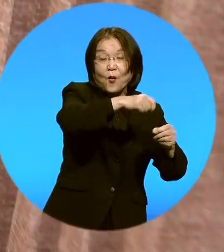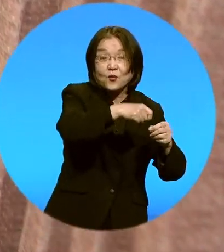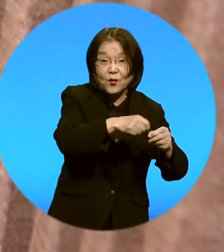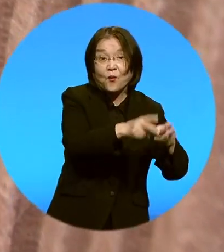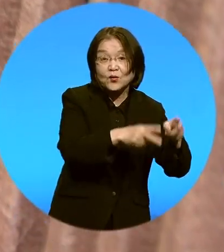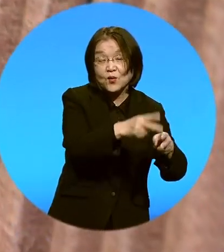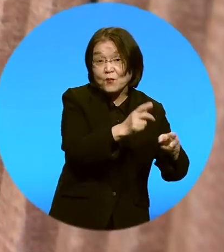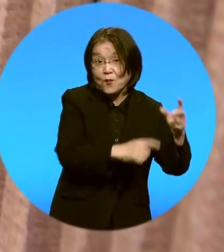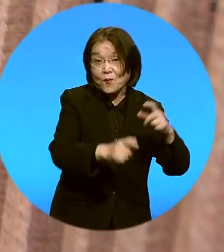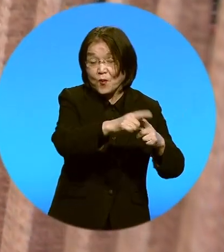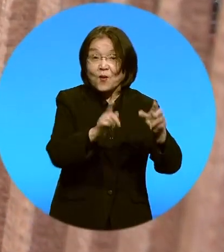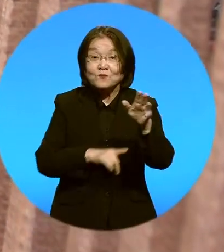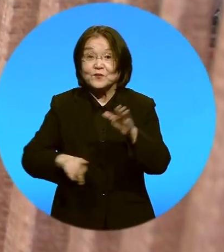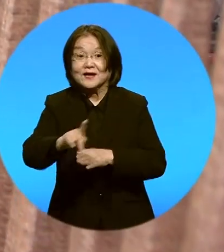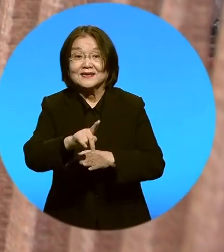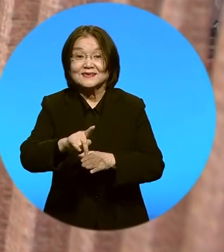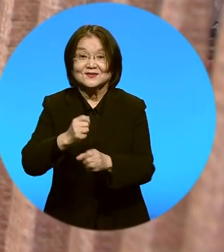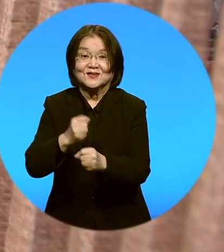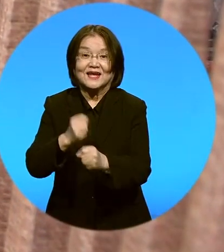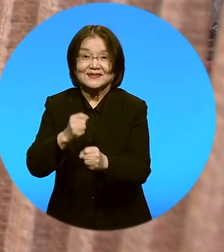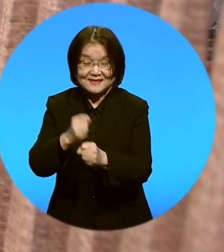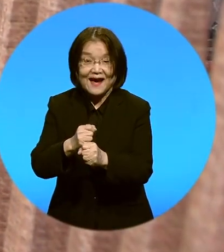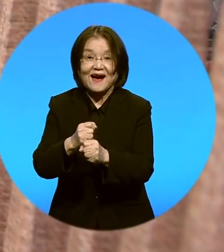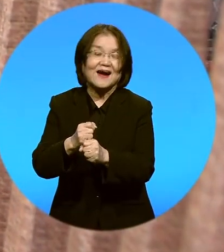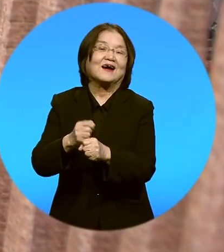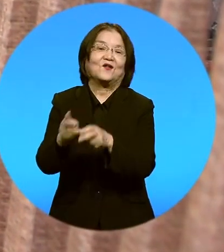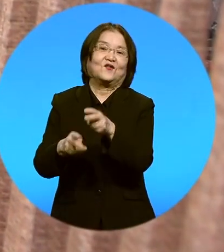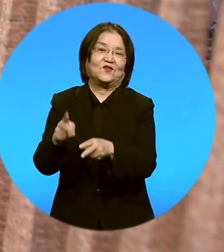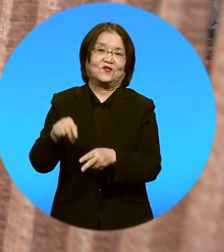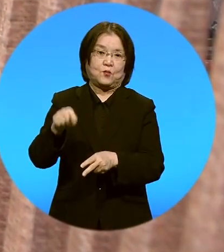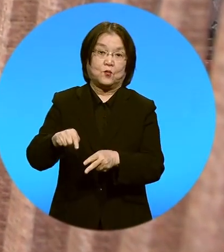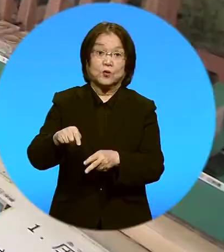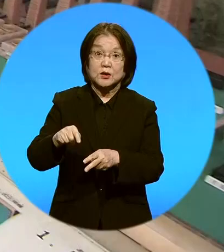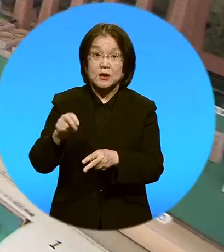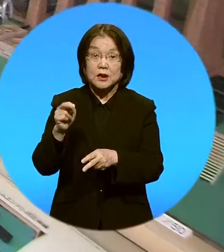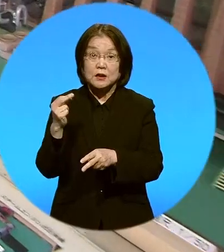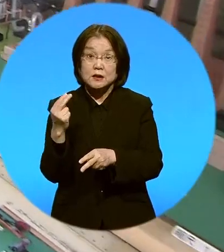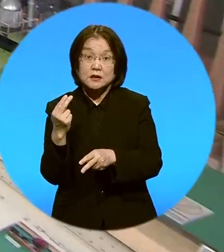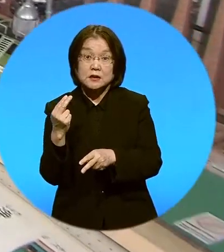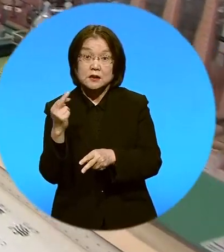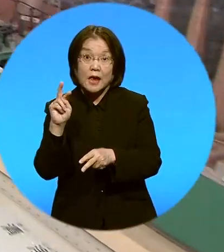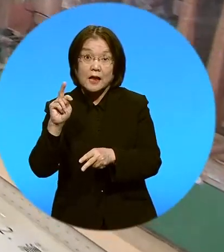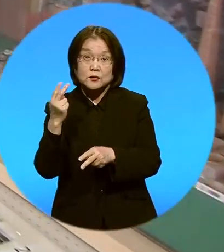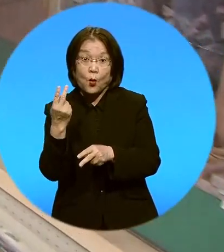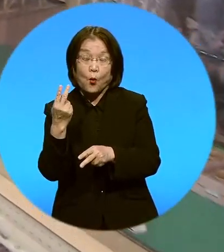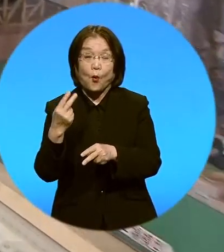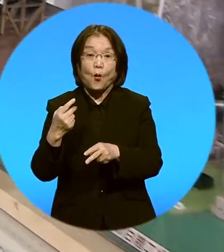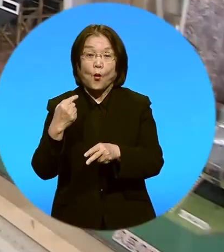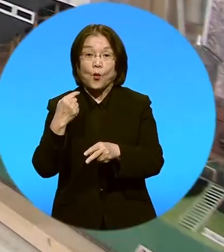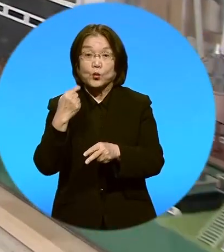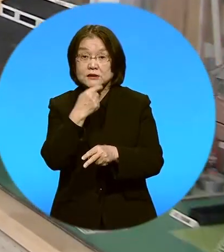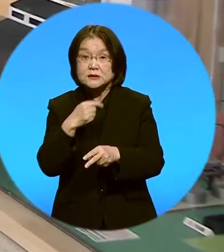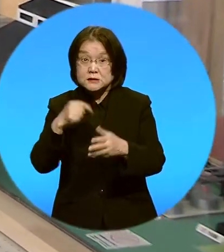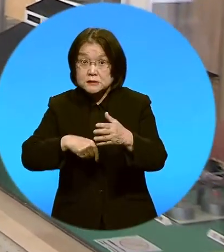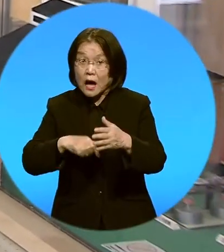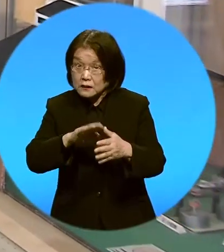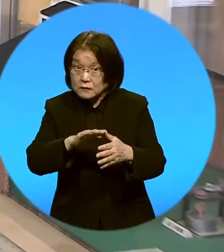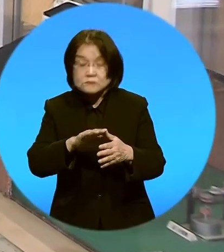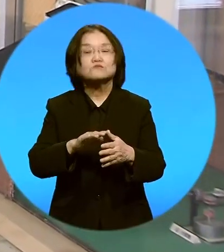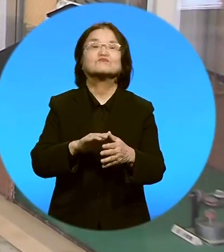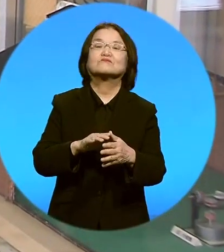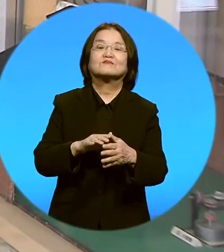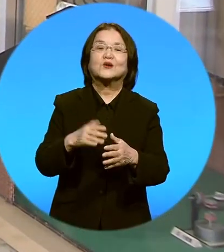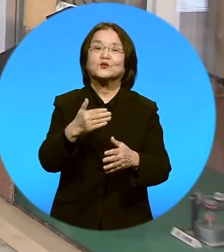い蒸気機関の工場なんですよ。 これが瀬戸内にあったんですか？ 久慈の方にあったと言われてます